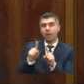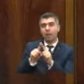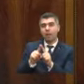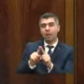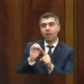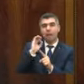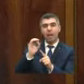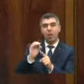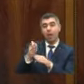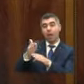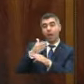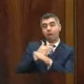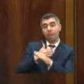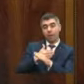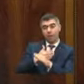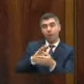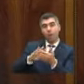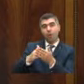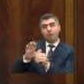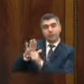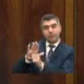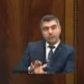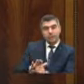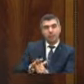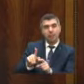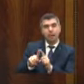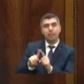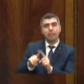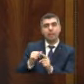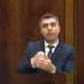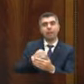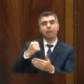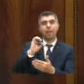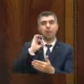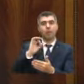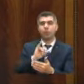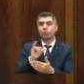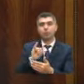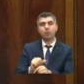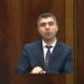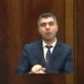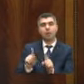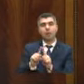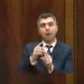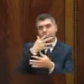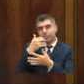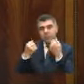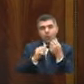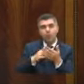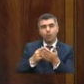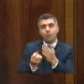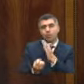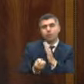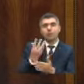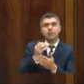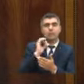السابقة التي كنتم دوما تدافعون عنها؟ كيف سنبرر التنكر لوثائق مرجعية من